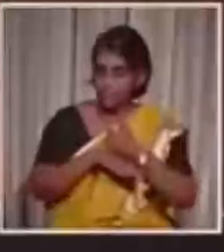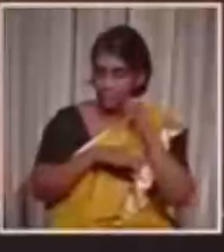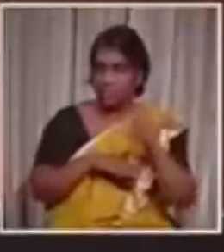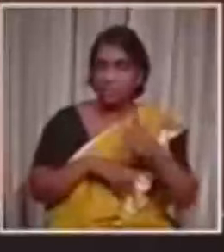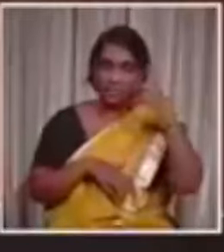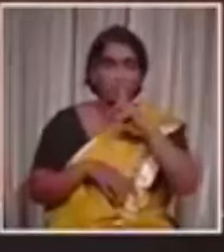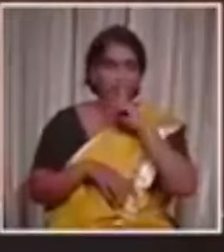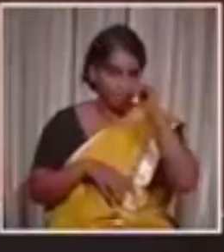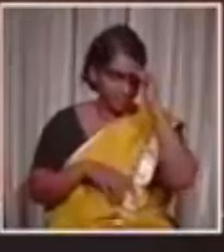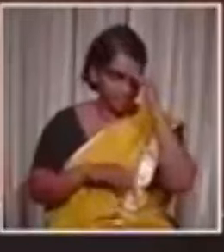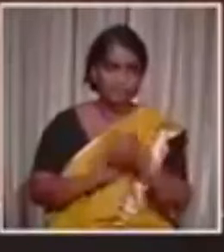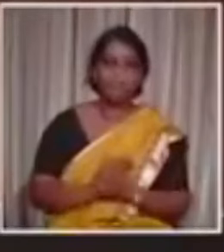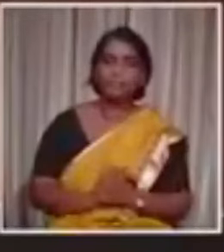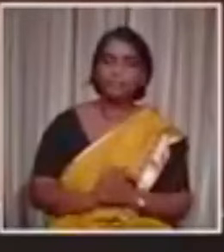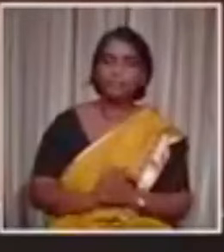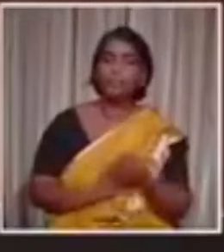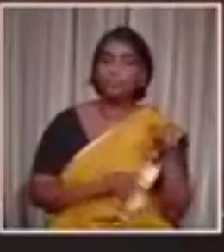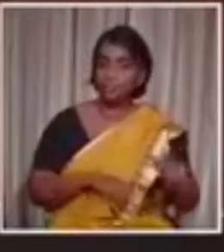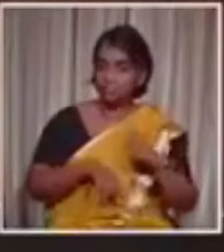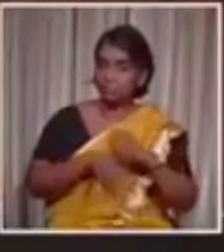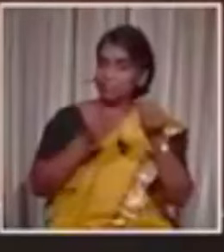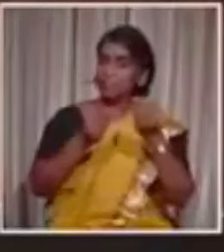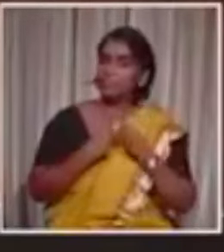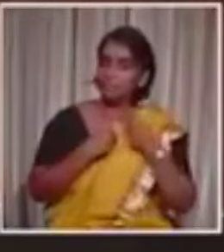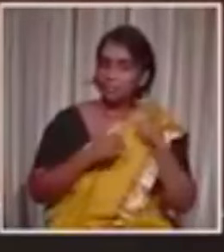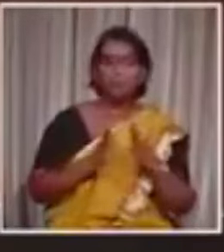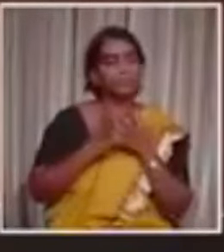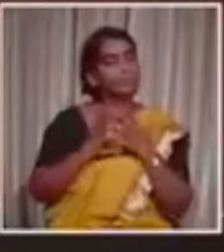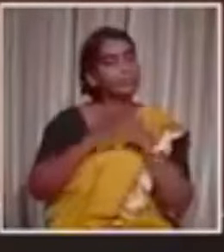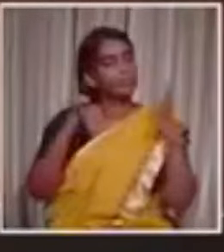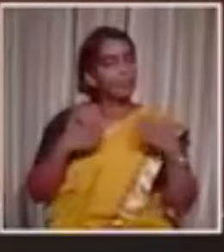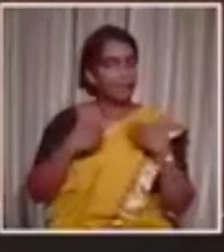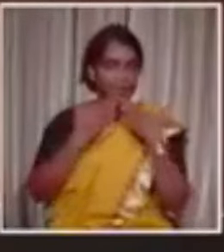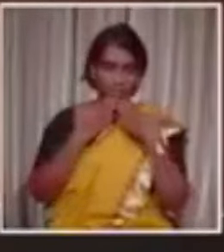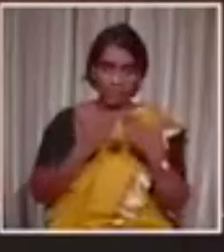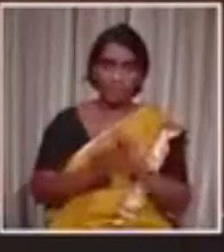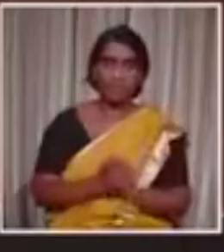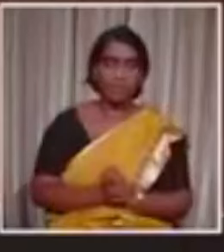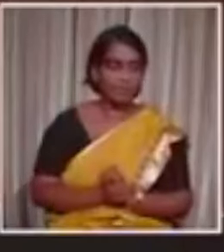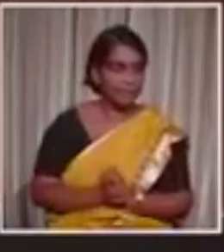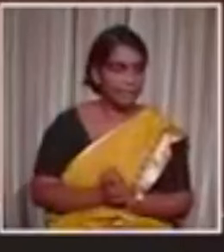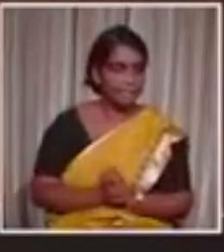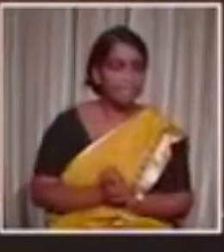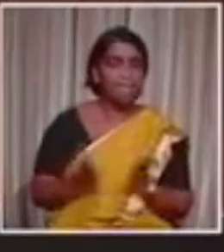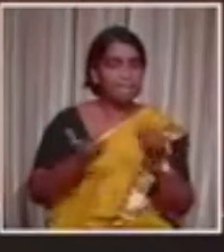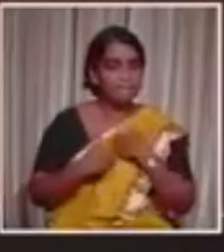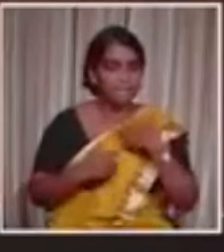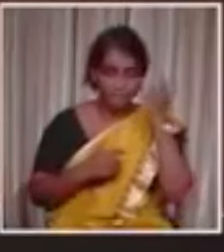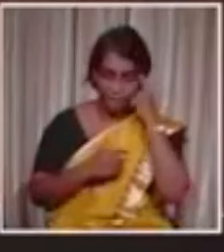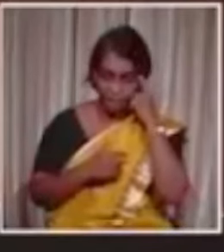නියෝජක කතානායකතුමනි මේ අවස්ථාව ලබා දීම පිළිබඳ ඔබතුමාට බෙහෙත් මිසිතුවන්ත වෙනවා. අපි කවුරුත්